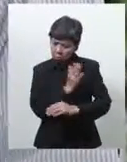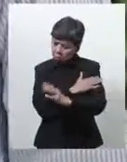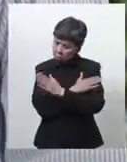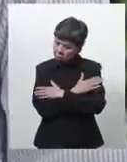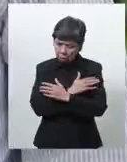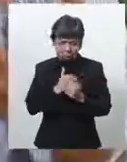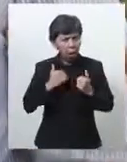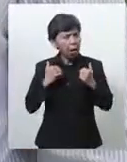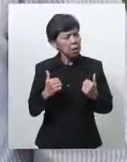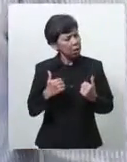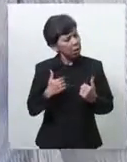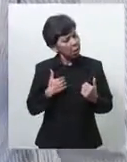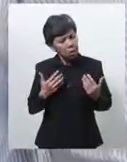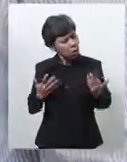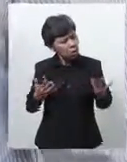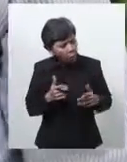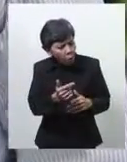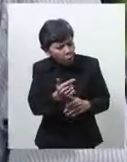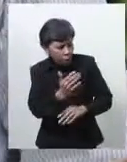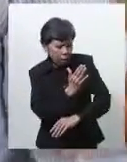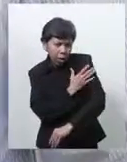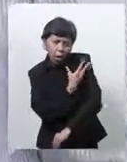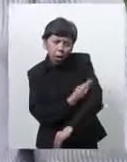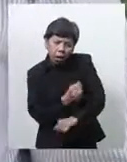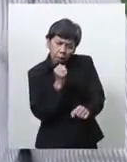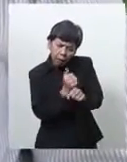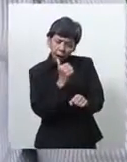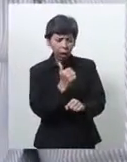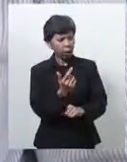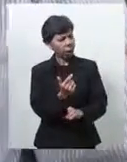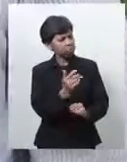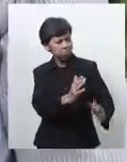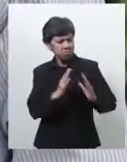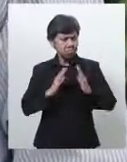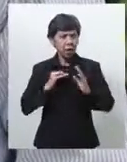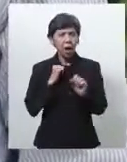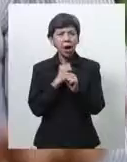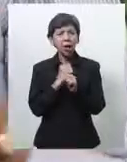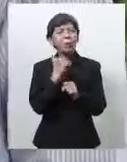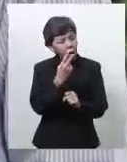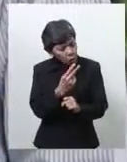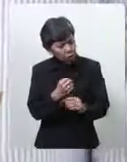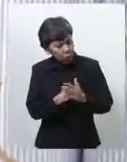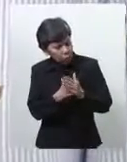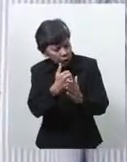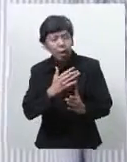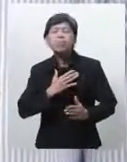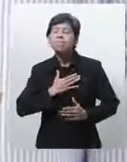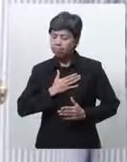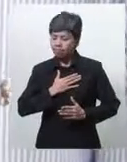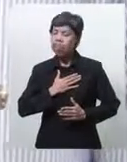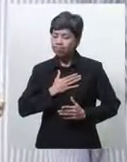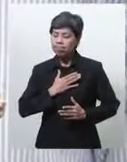ครบ32แต่ว่าพี่ต้นเนี่ยยังทำได้เลยหรือว่าพี่ต้นยังมีกำลังใจในการที่จะต่อสู้กับชีวิตเลยตัวเขาก็เป็นจุ